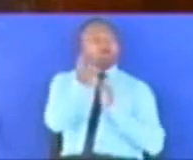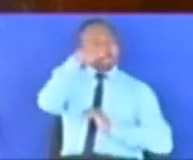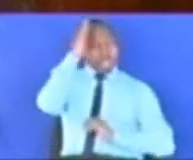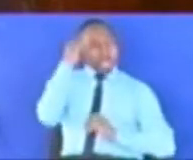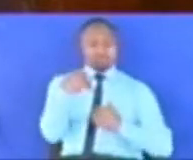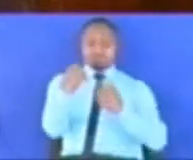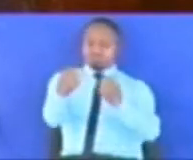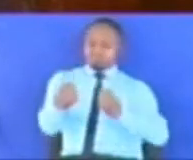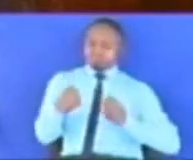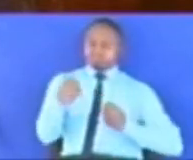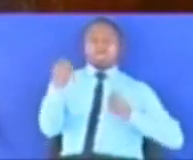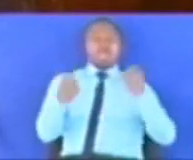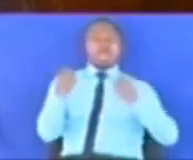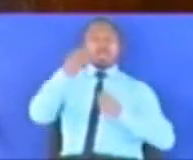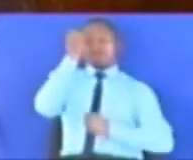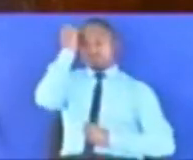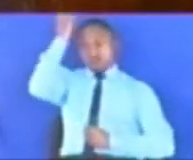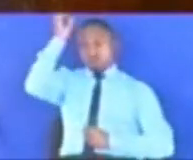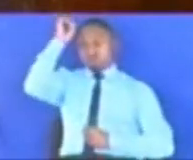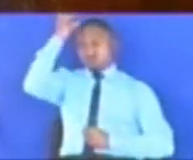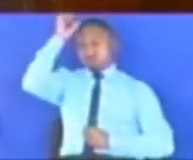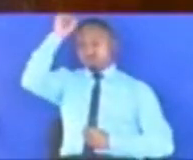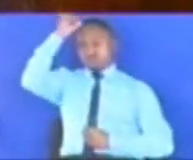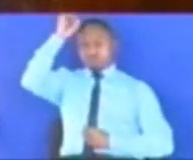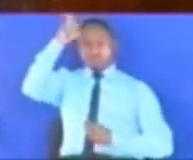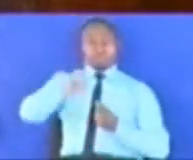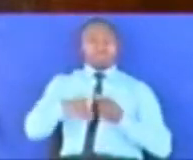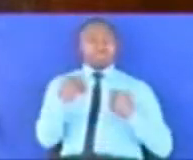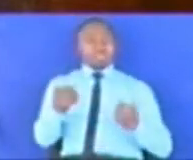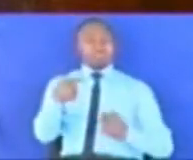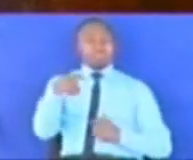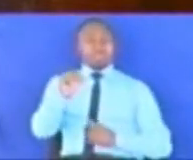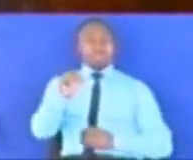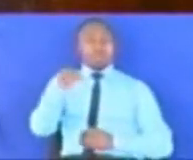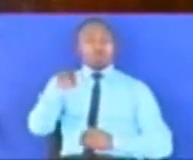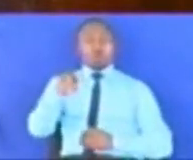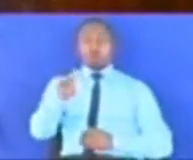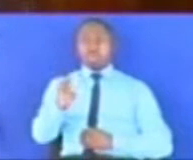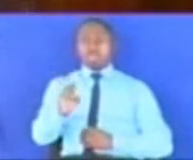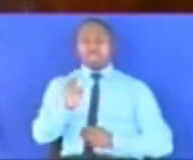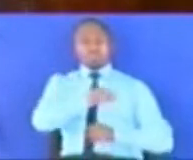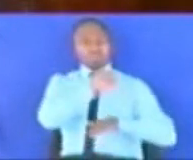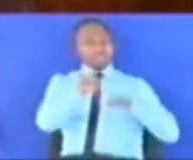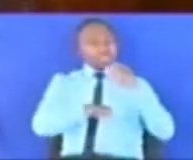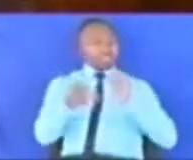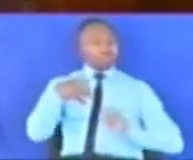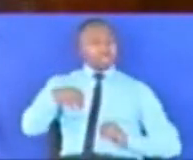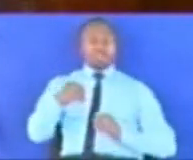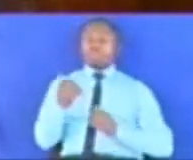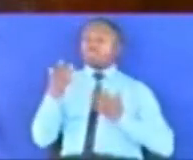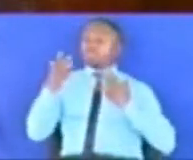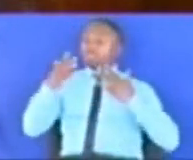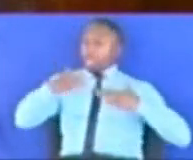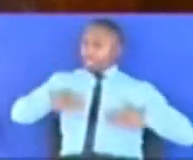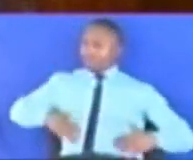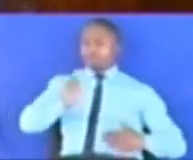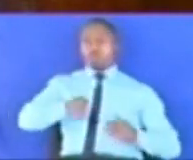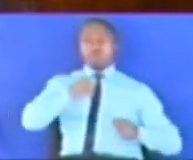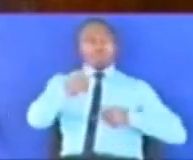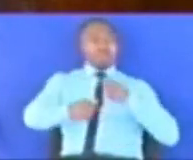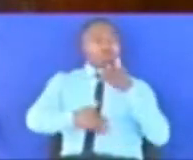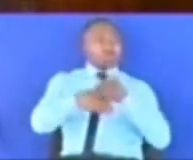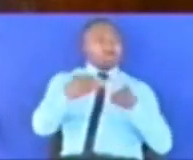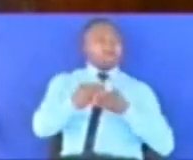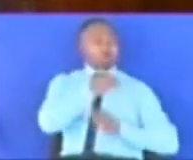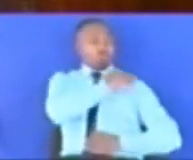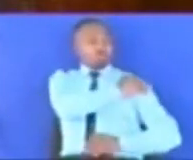Lakini Mheshimiwa Spika, Town Road ikisimamiwa na Wizara ya Afya, mnao mradi wa kujenga huduma za